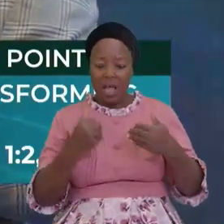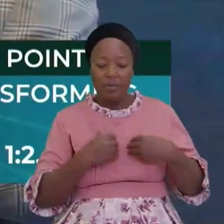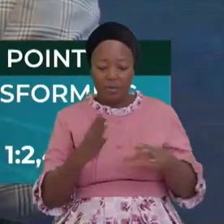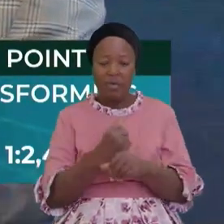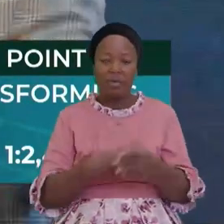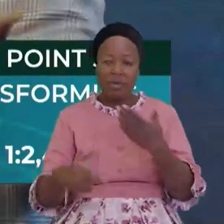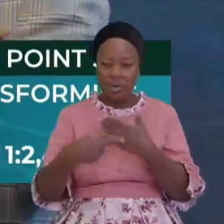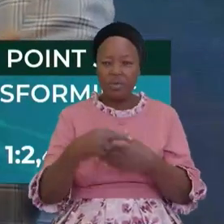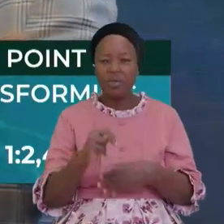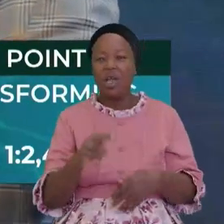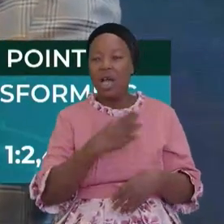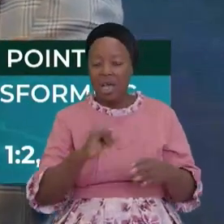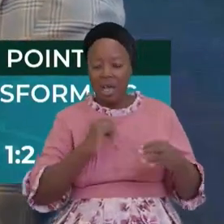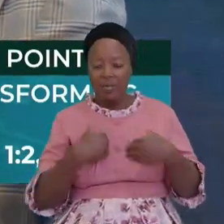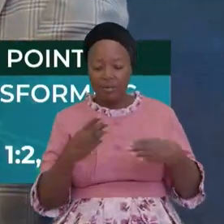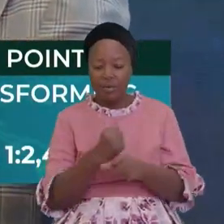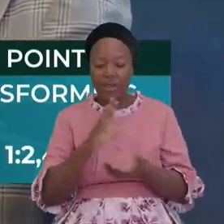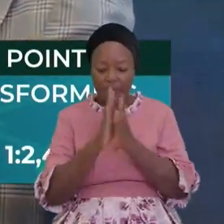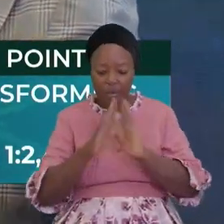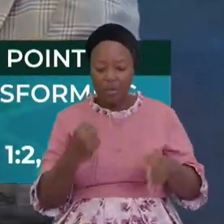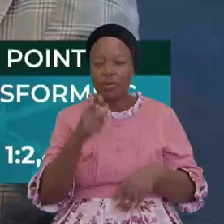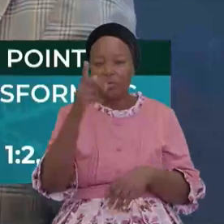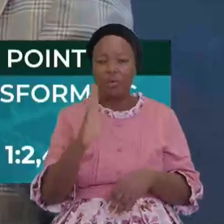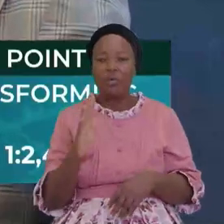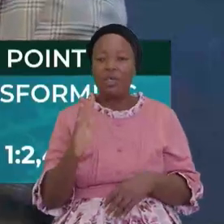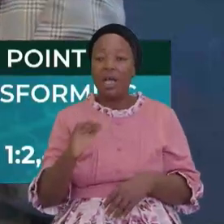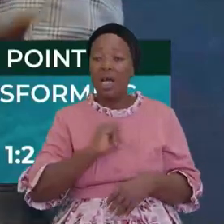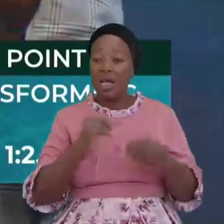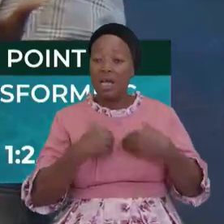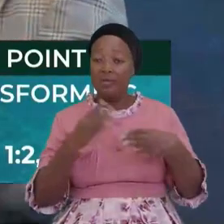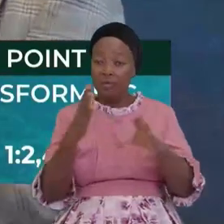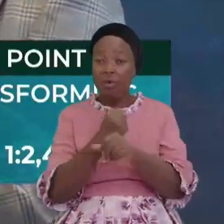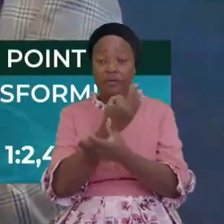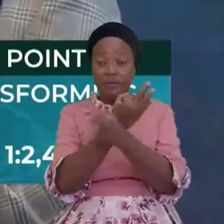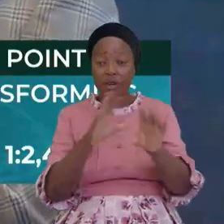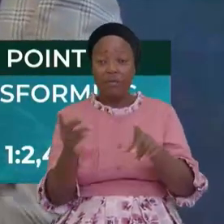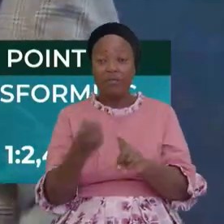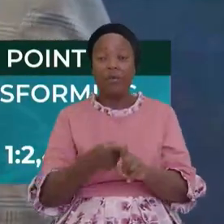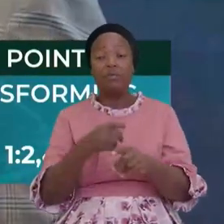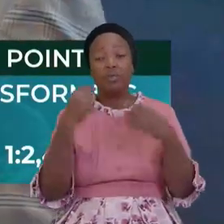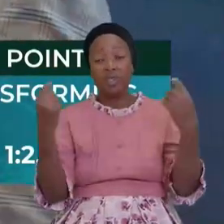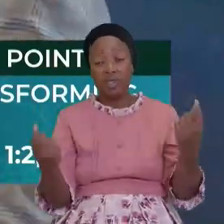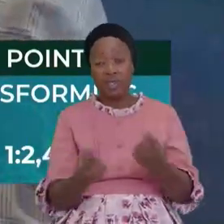J'ai eu le salut, j'ai eu la restauration, j'ai eu la paix de Dieu,